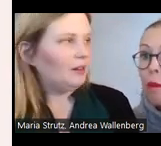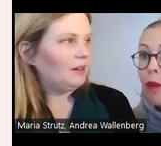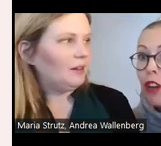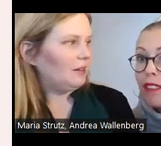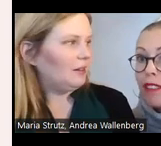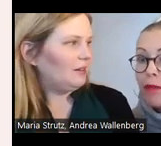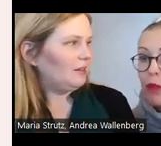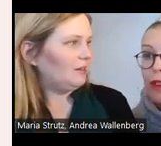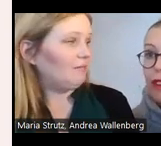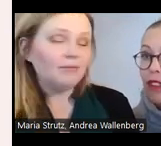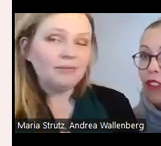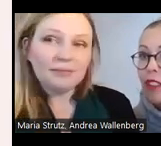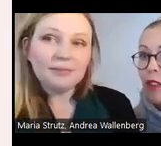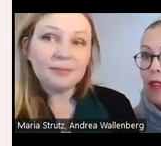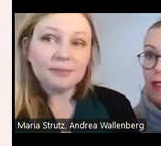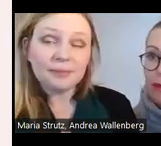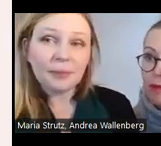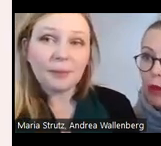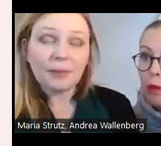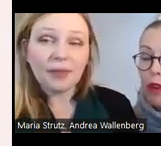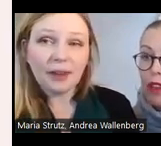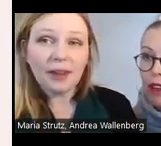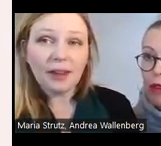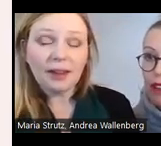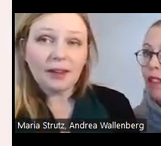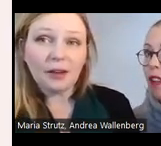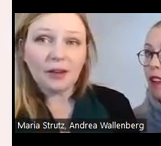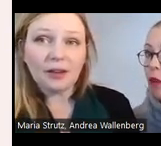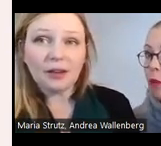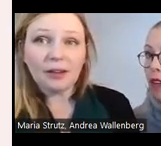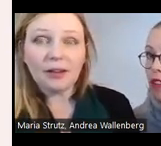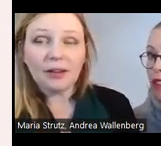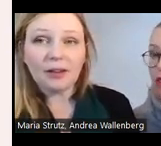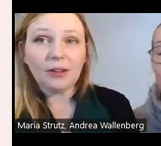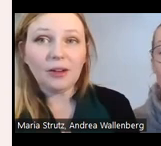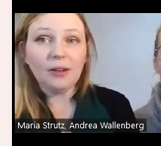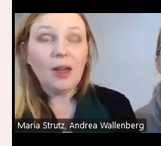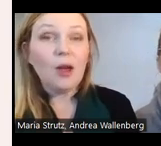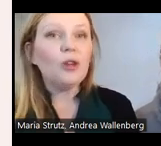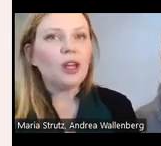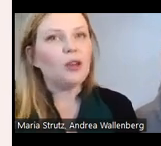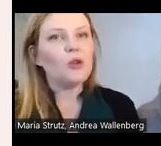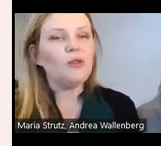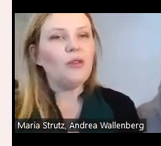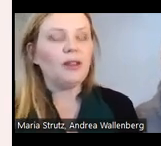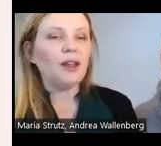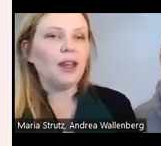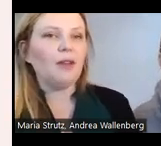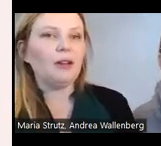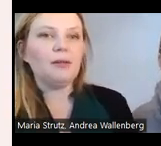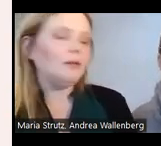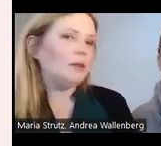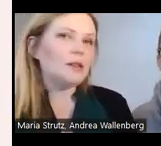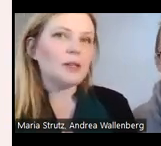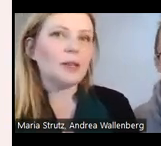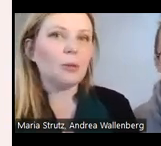gå och fråga Malin. Och då är det ju väldigt tydligt vem det är. Hon med lockiga håret. Eller hon med glasögon. Ja. Och det kan ju också vara, jag tänker